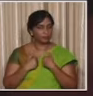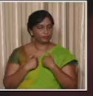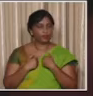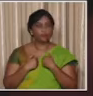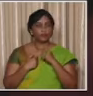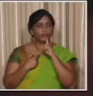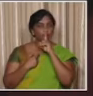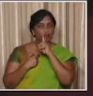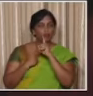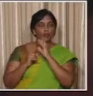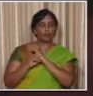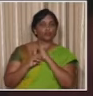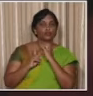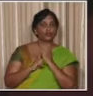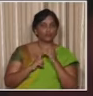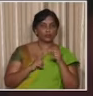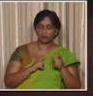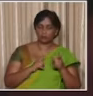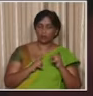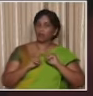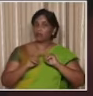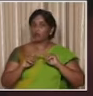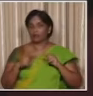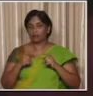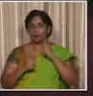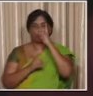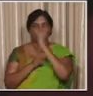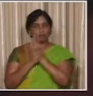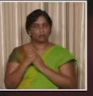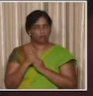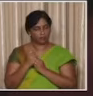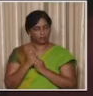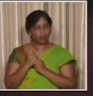එක පැත්තකින් සංස්කෘතිය අනිත් පැත්තෙන් ආගම්.